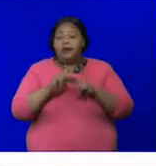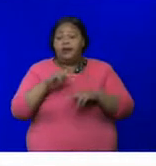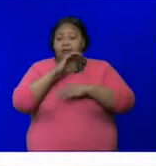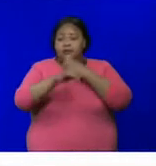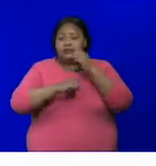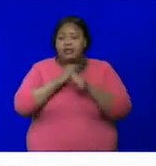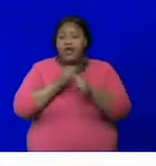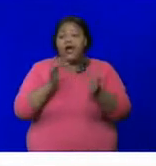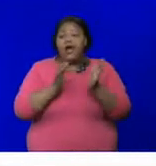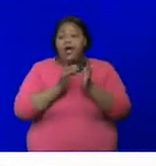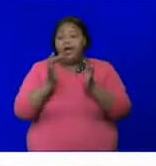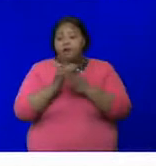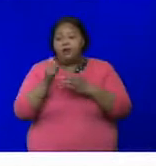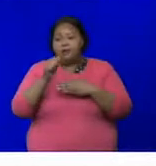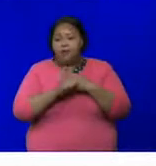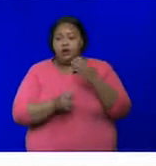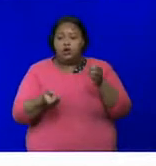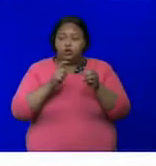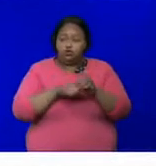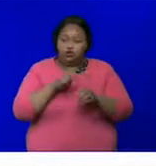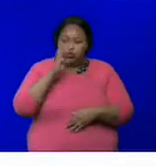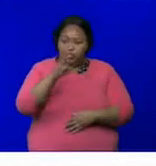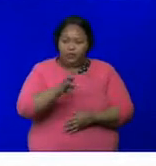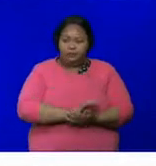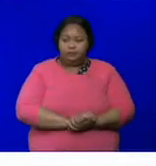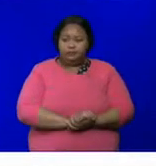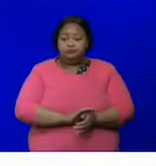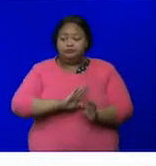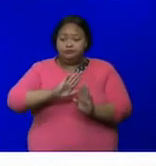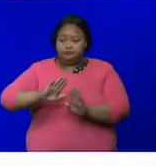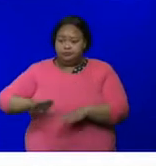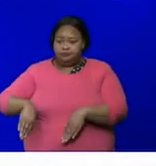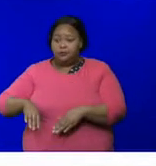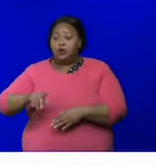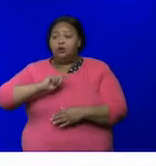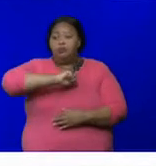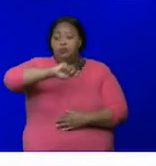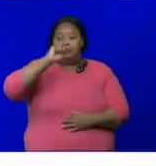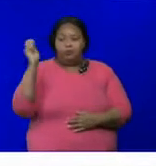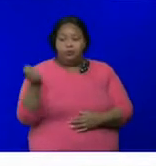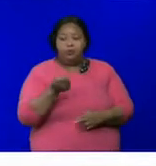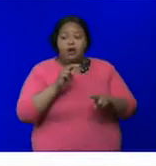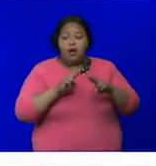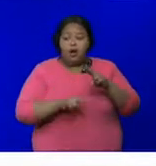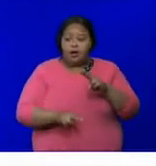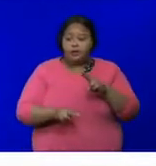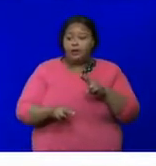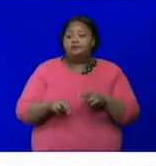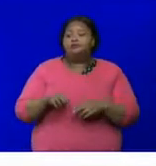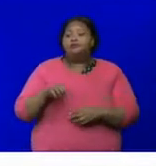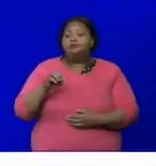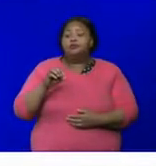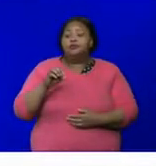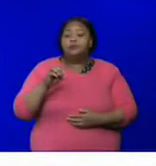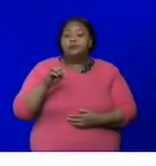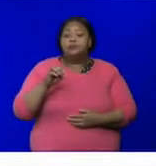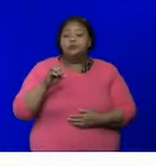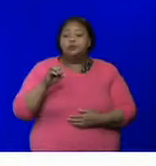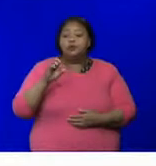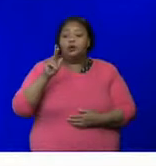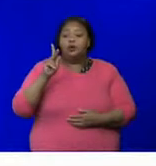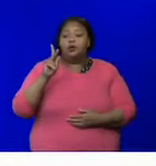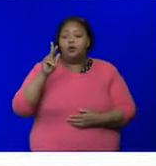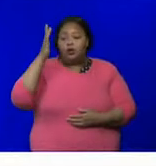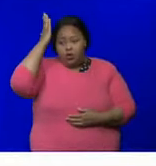ngenyanga yamabasa. Emidlalweni elibhola lemphebeto ngaphasi kwenzebe ye-Korea Open lechubekako, Cameron Norrie wekutaluveni